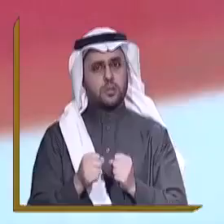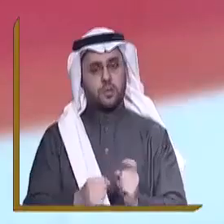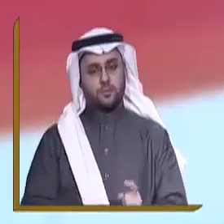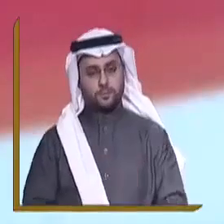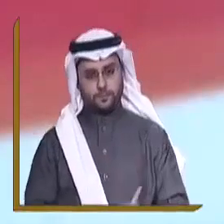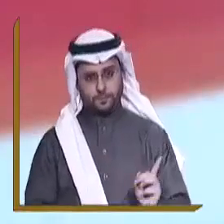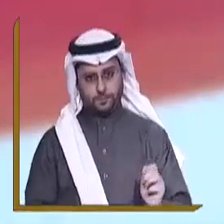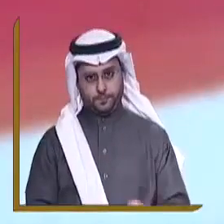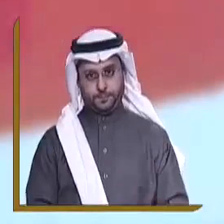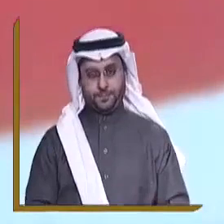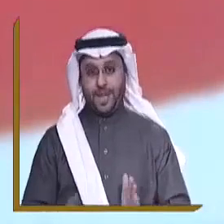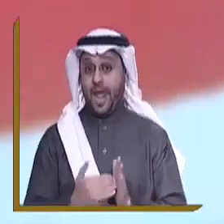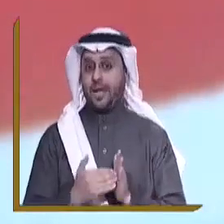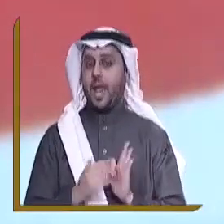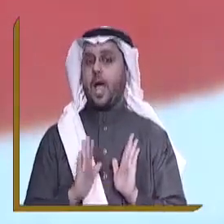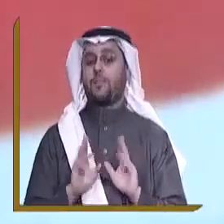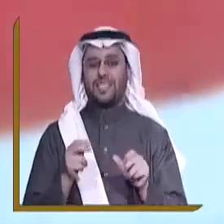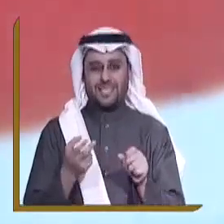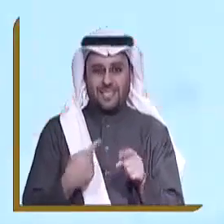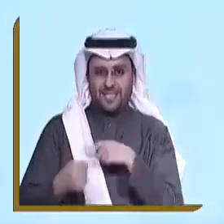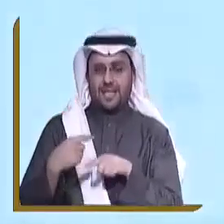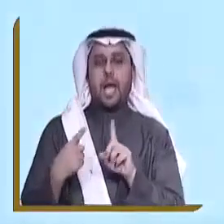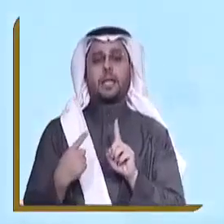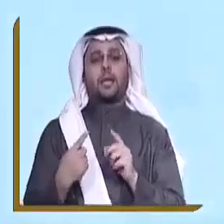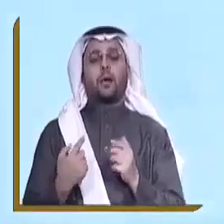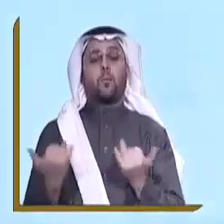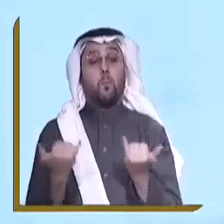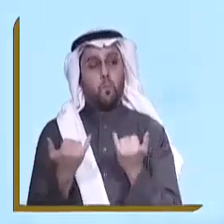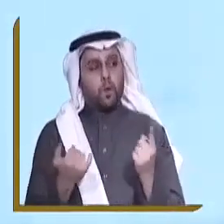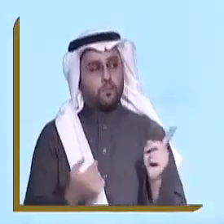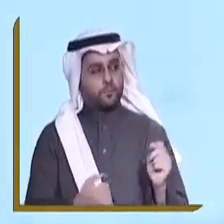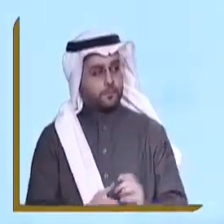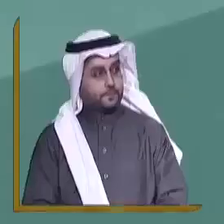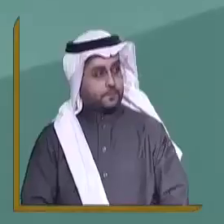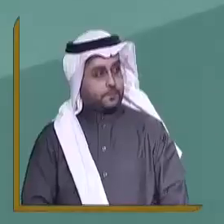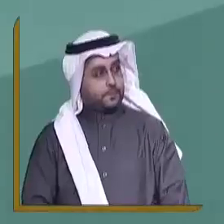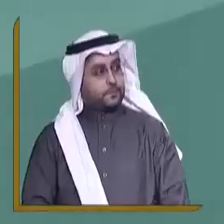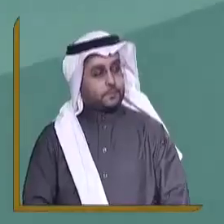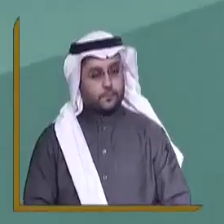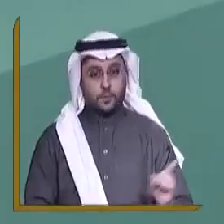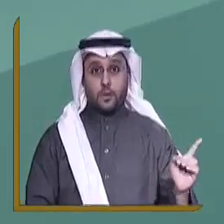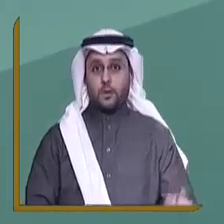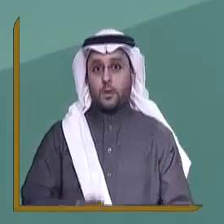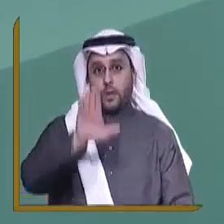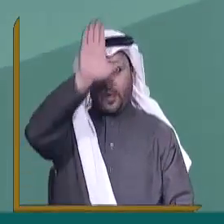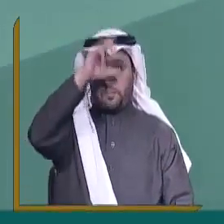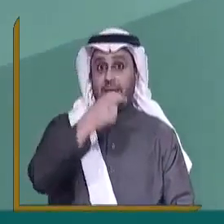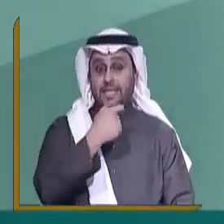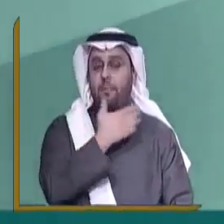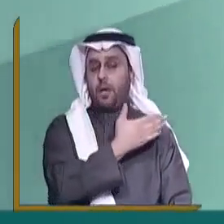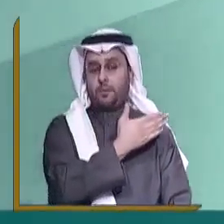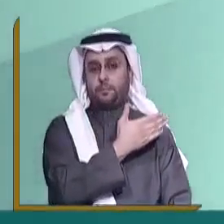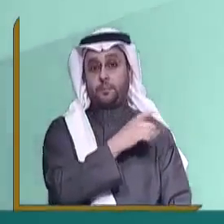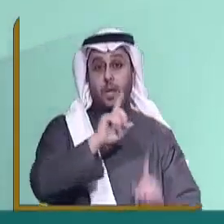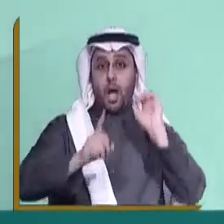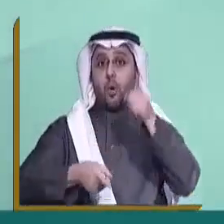مئويه مشاهدينا الكرام قبل الختام هذا تذكير لابرز ما جاء في نشرتنا خادم الحرمين الشريفين